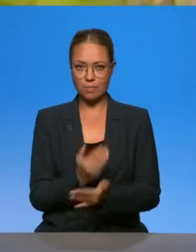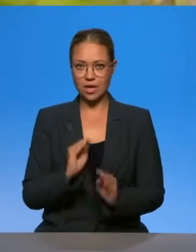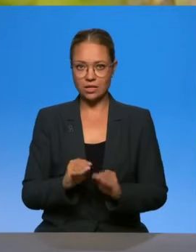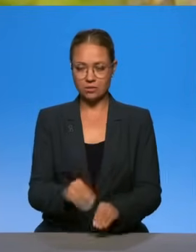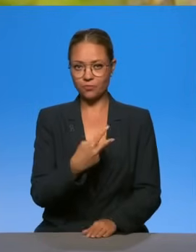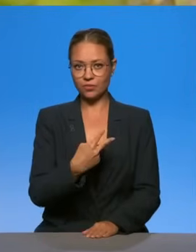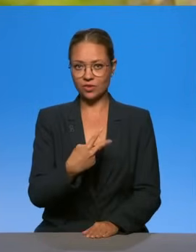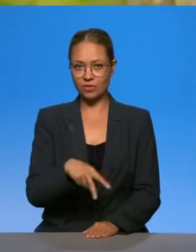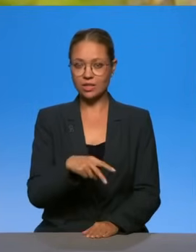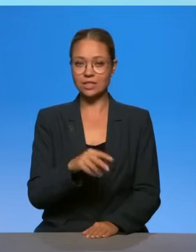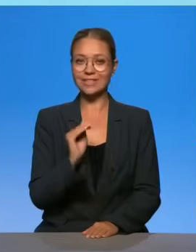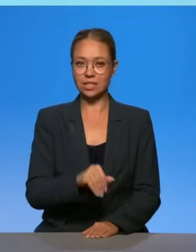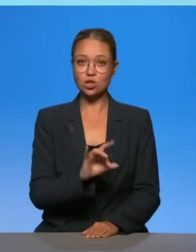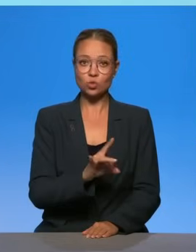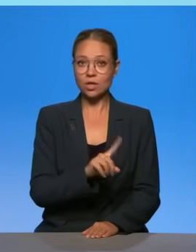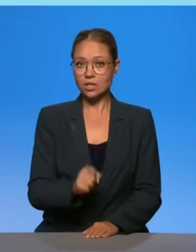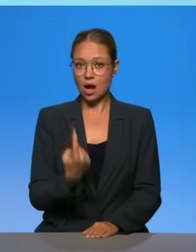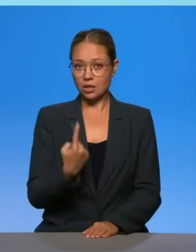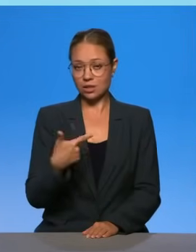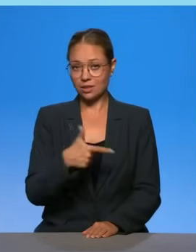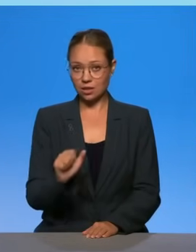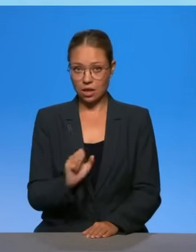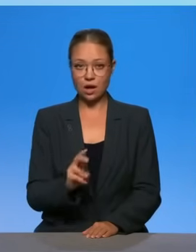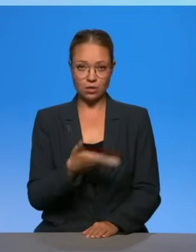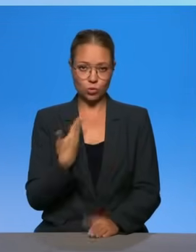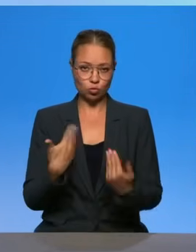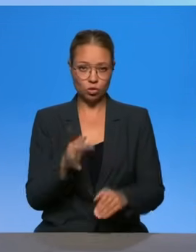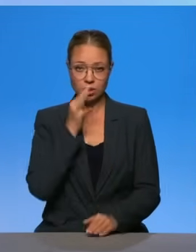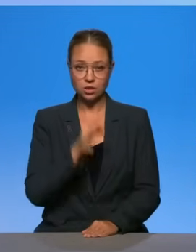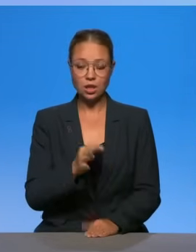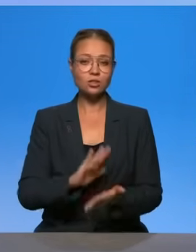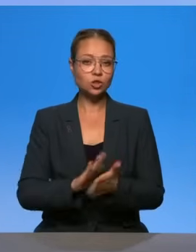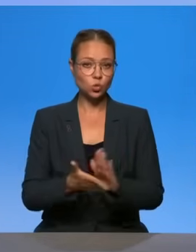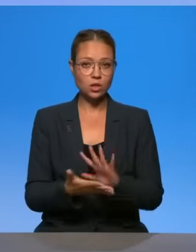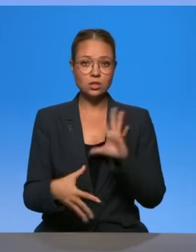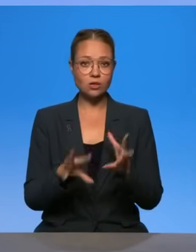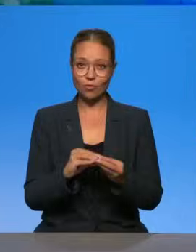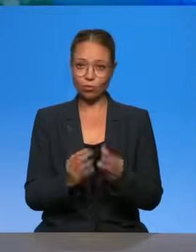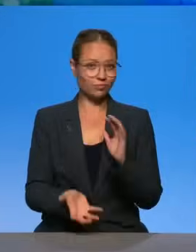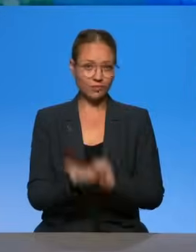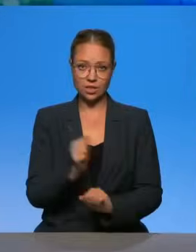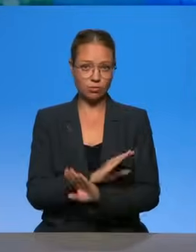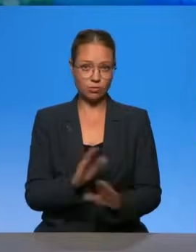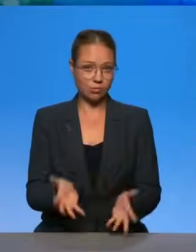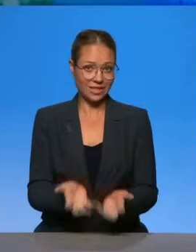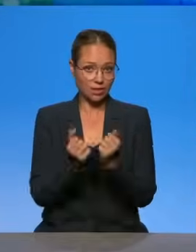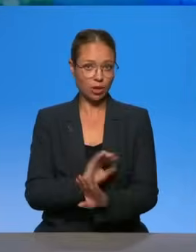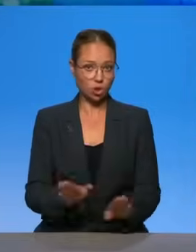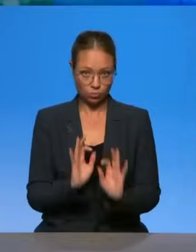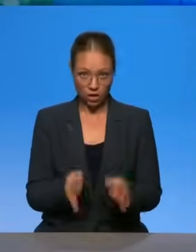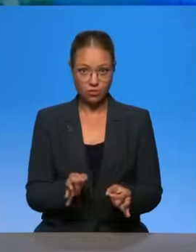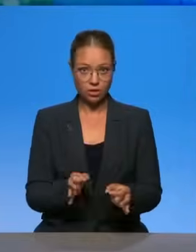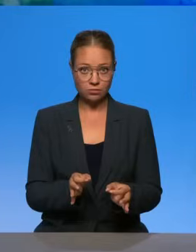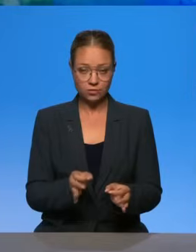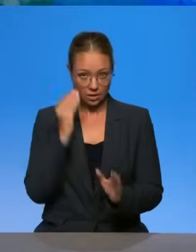тысяч рублей за гектар, как мы сказали, ситуацию, в общем, вряд ли спасет. Смысла особо в этом нет.